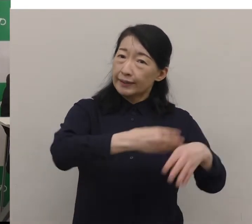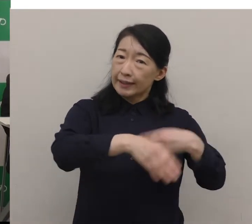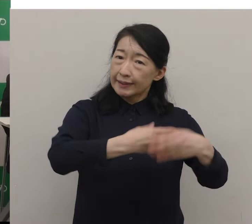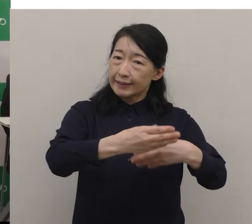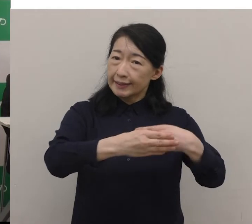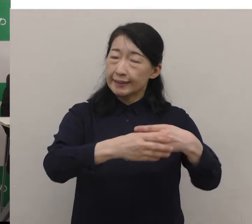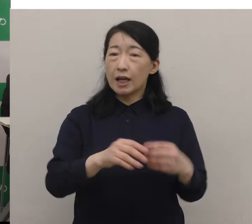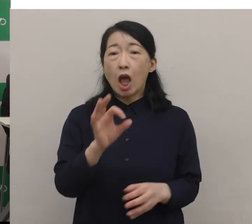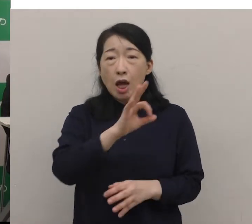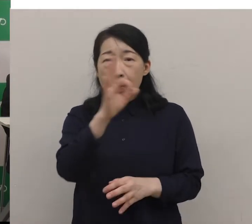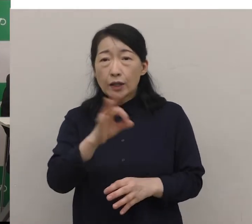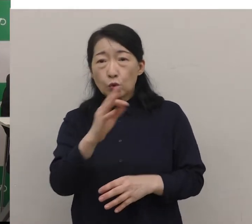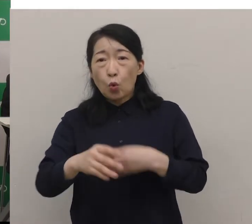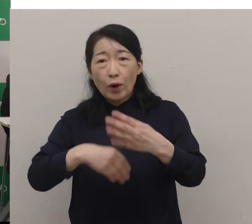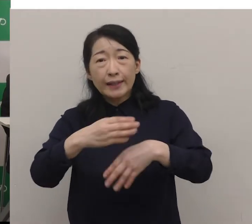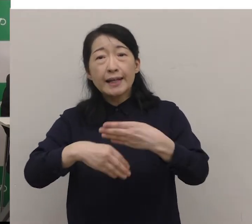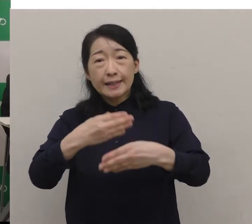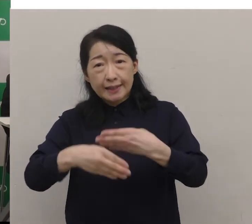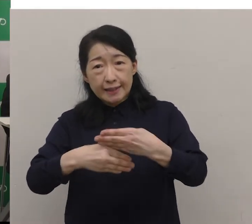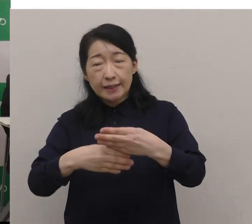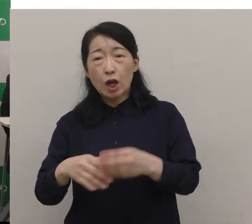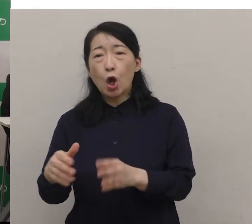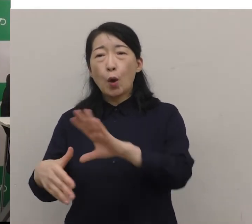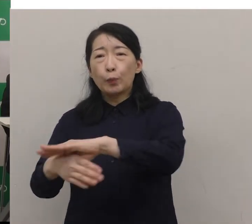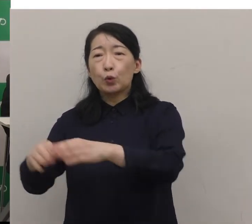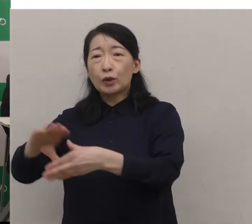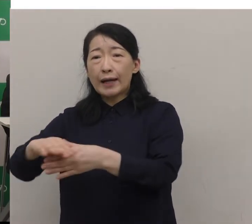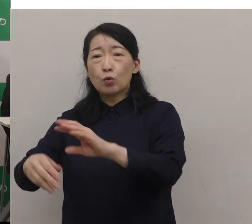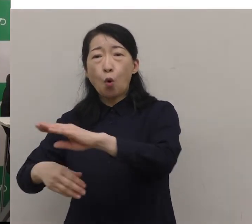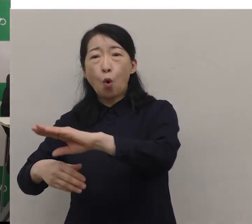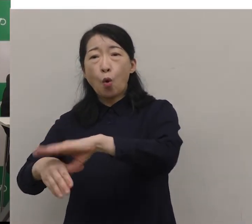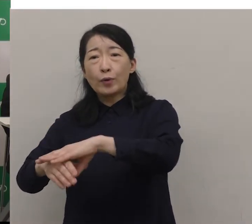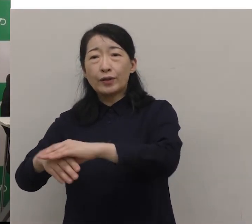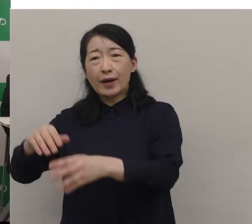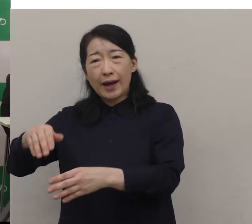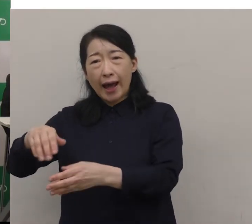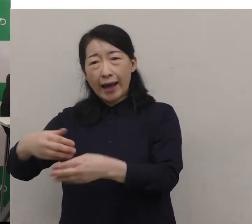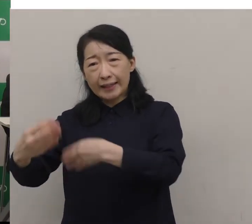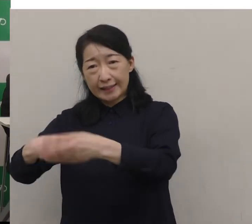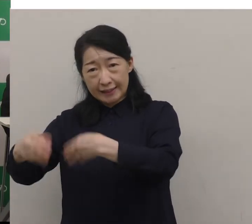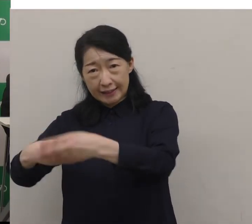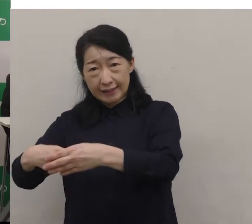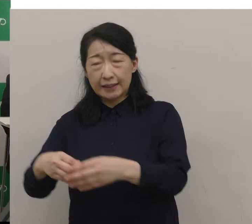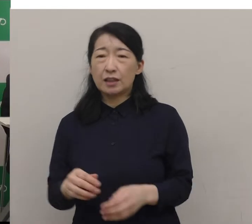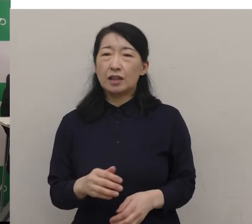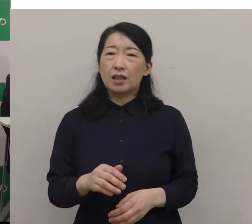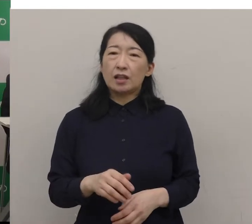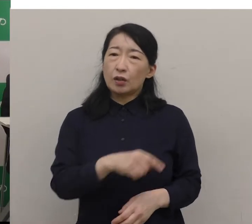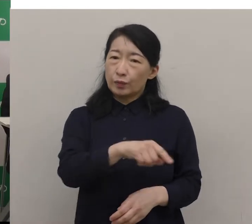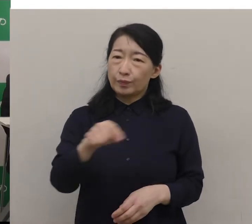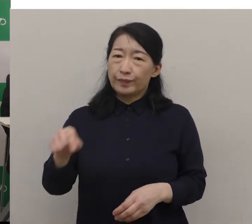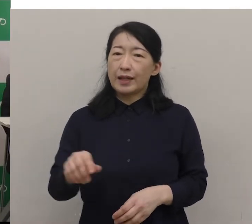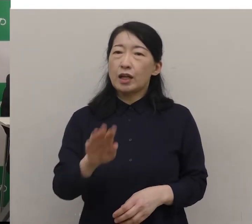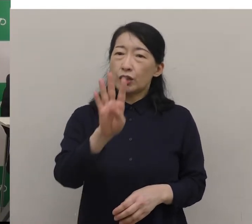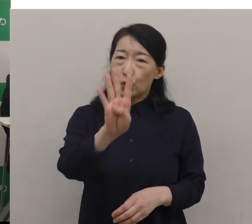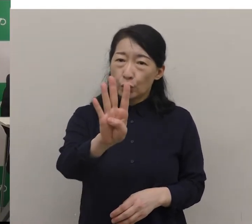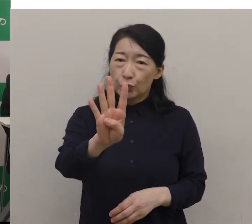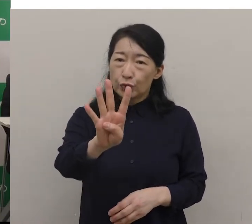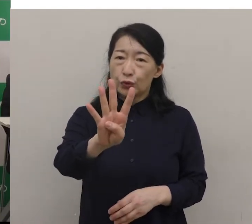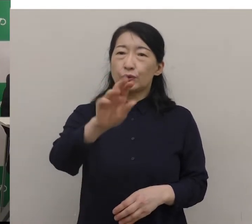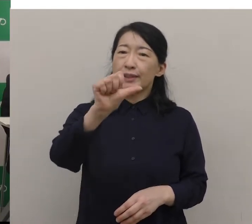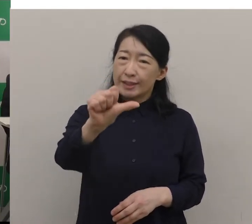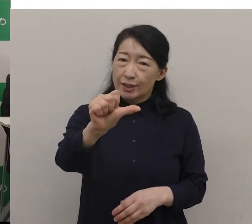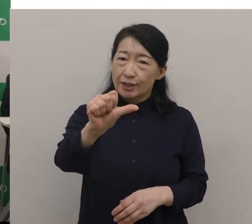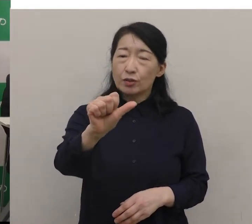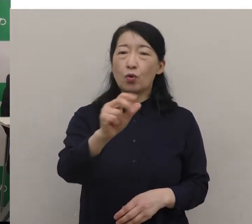れば観光の話もあれば文化の話もあればというとその中4つ5つの課がやっぱりなかなか連携してい